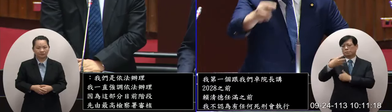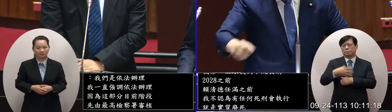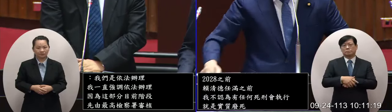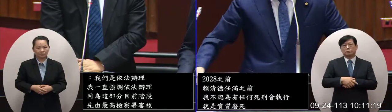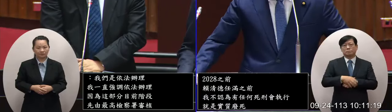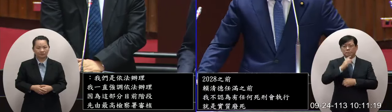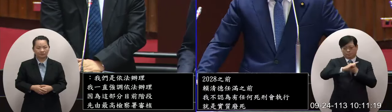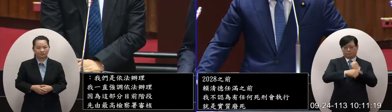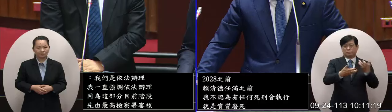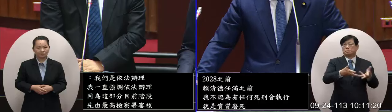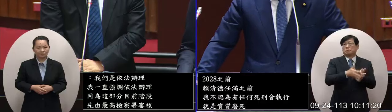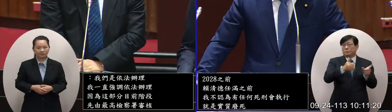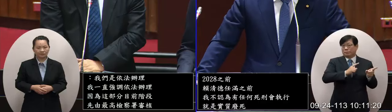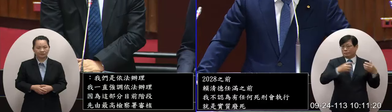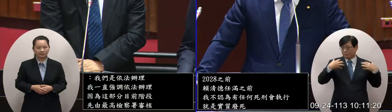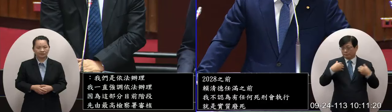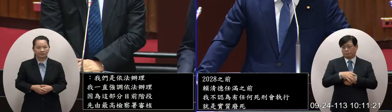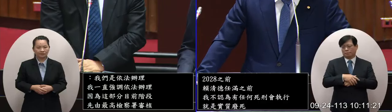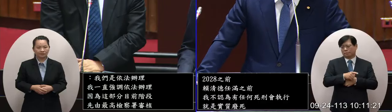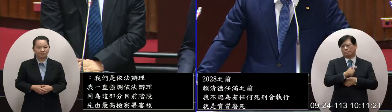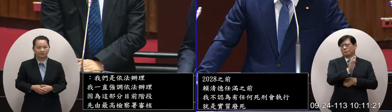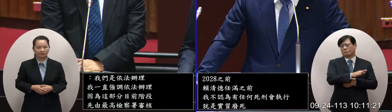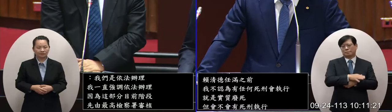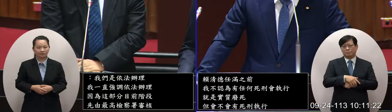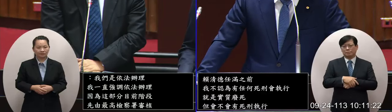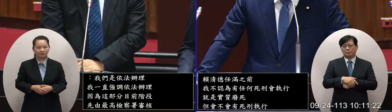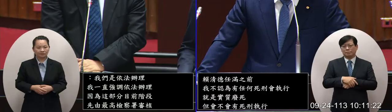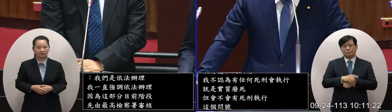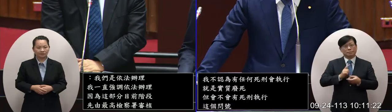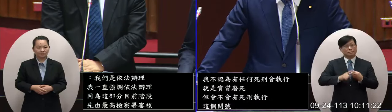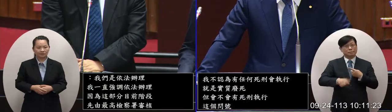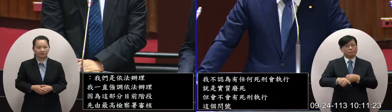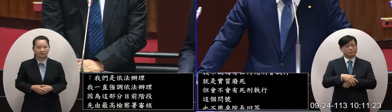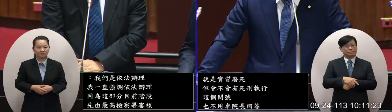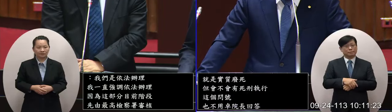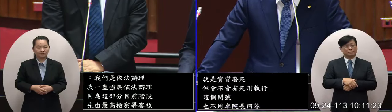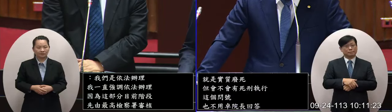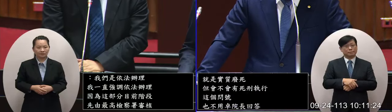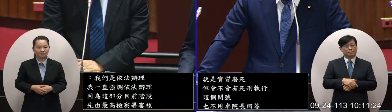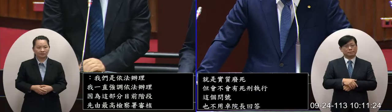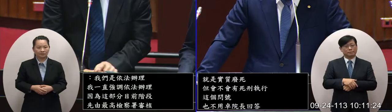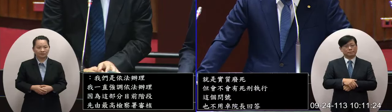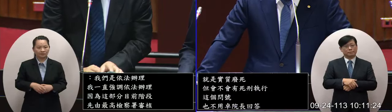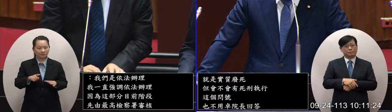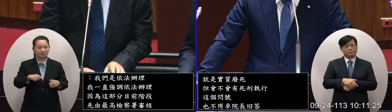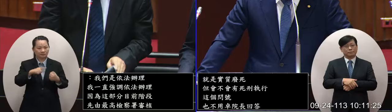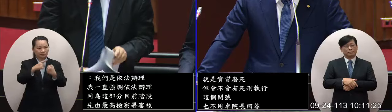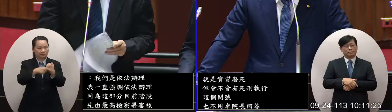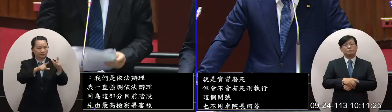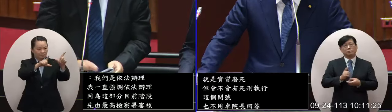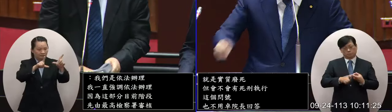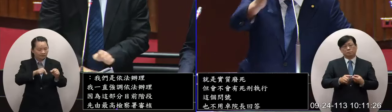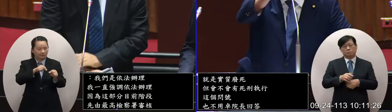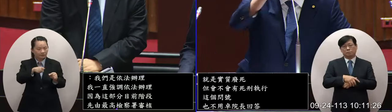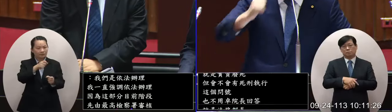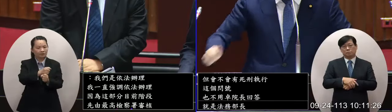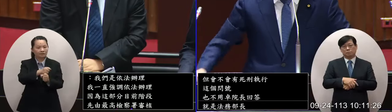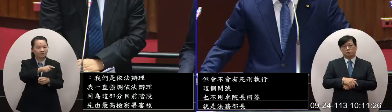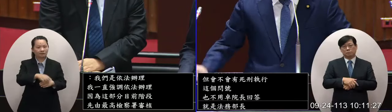就是法务部长，因为接下来是法务部的事了吧？不是吧？是不是？ 这个我们就依法来办理。 对啊，所